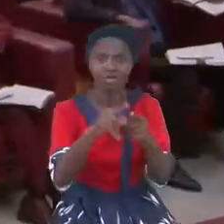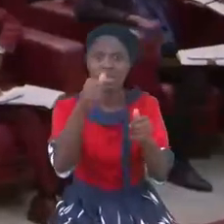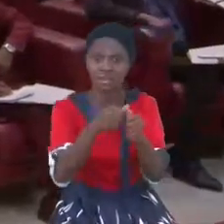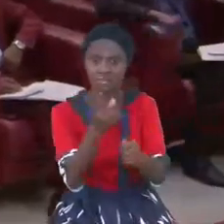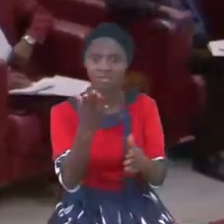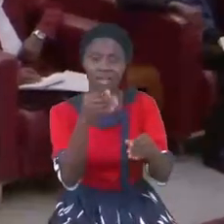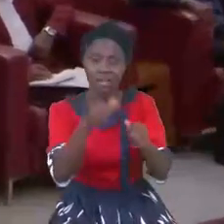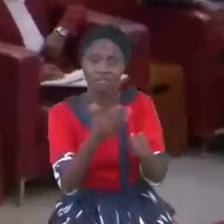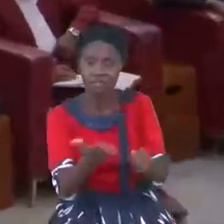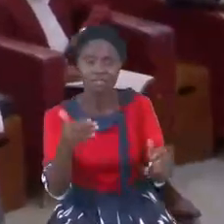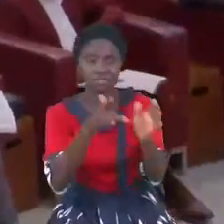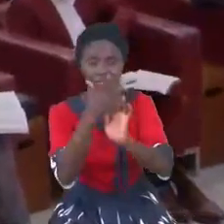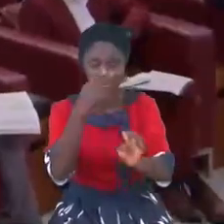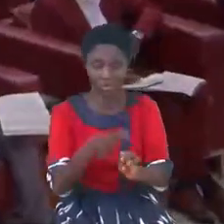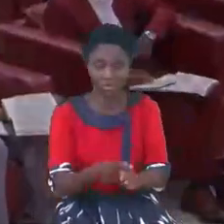Jésus-Christ.